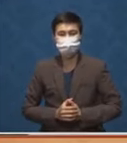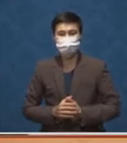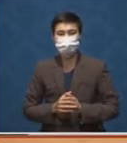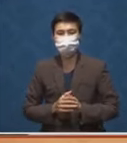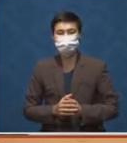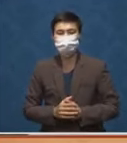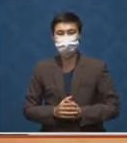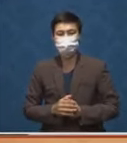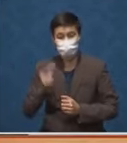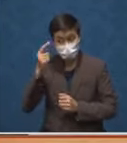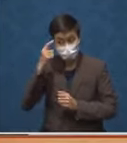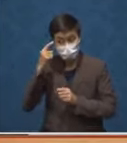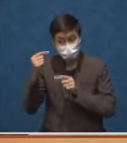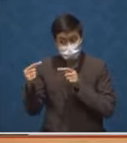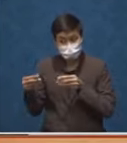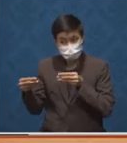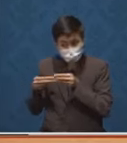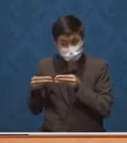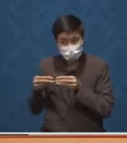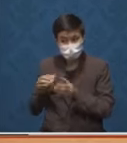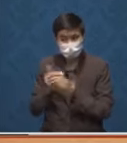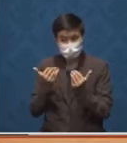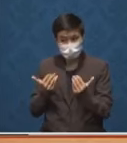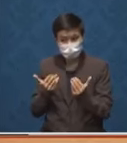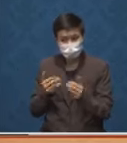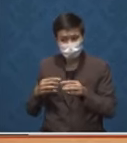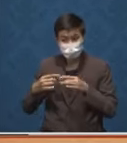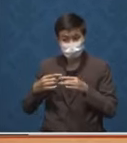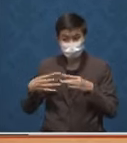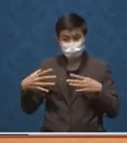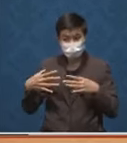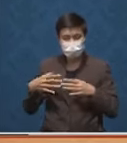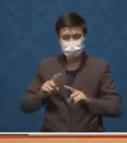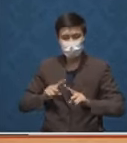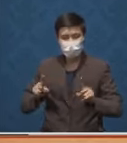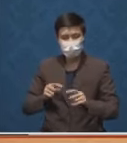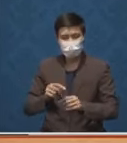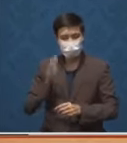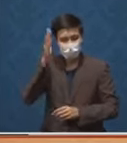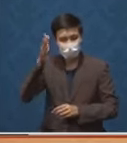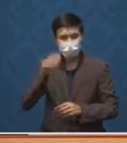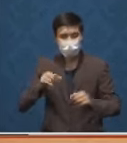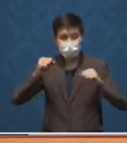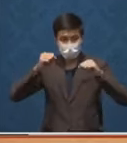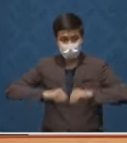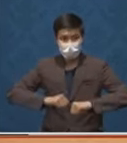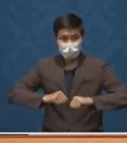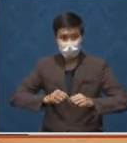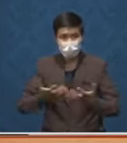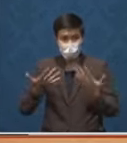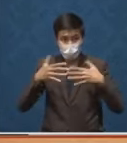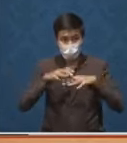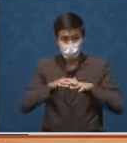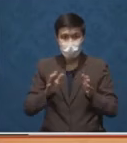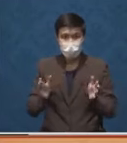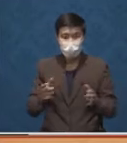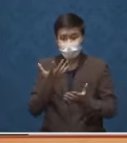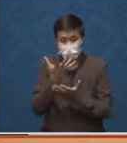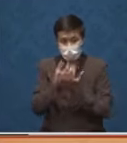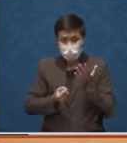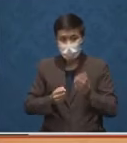คะตอนนี้ยังคัดค้านแต่เมื่อมีมติออกมาว่าให้ควบรวมเนี่ยเหลือ2เจ้